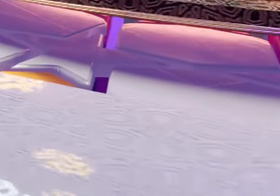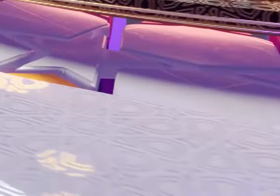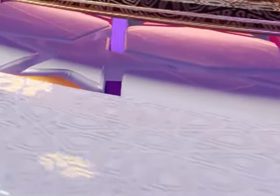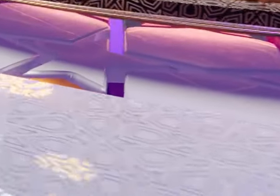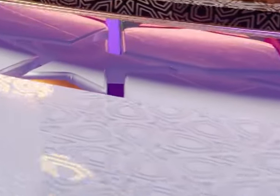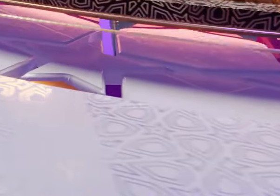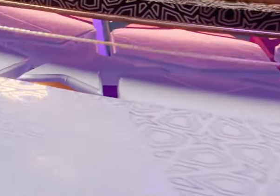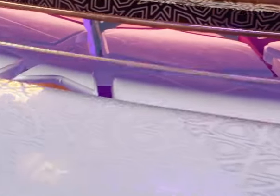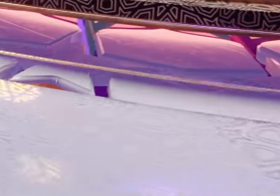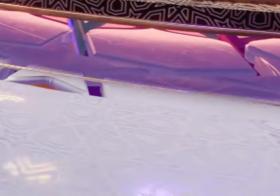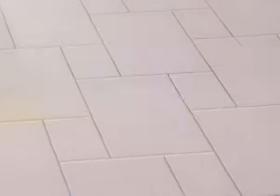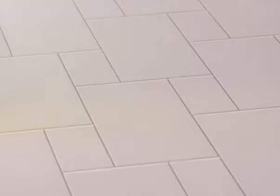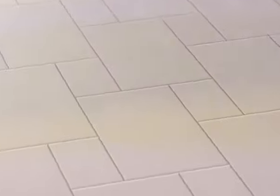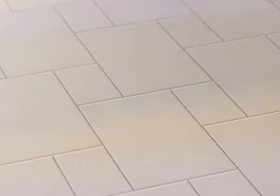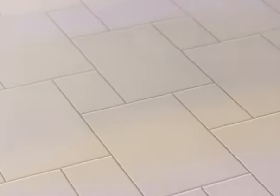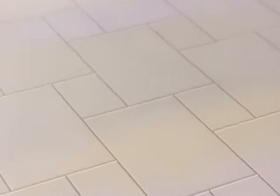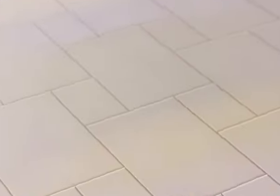واجعله لنا